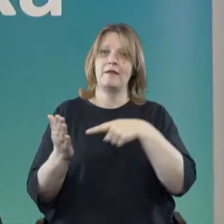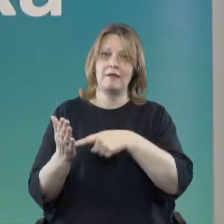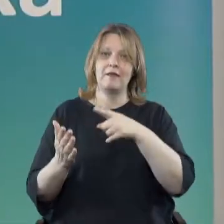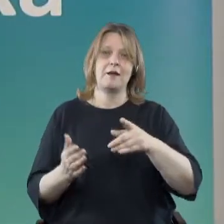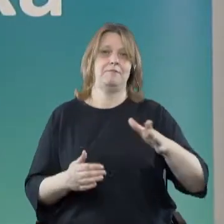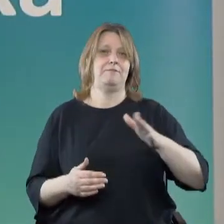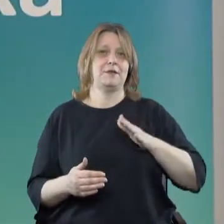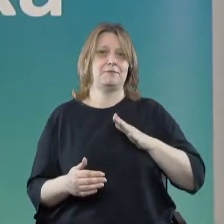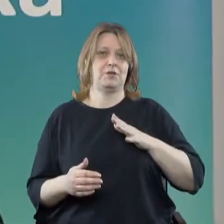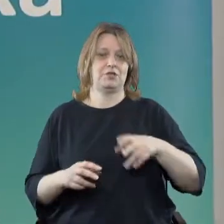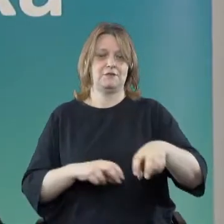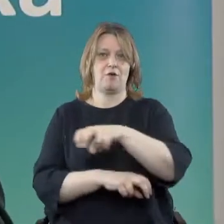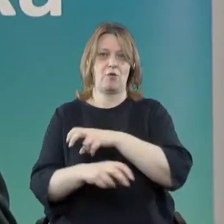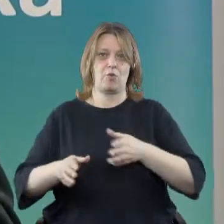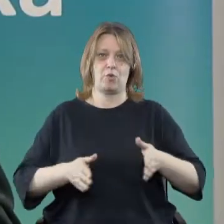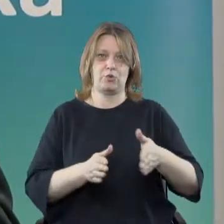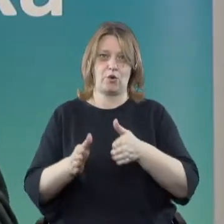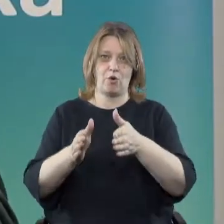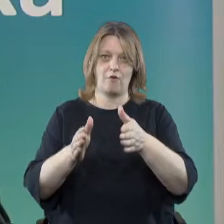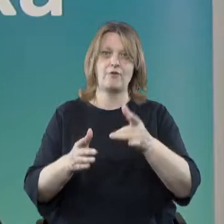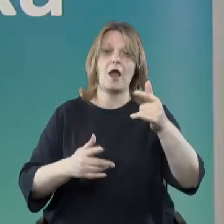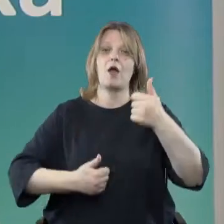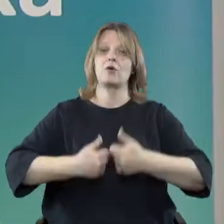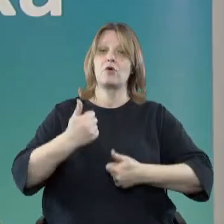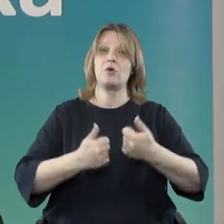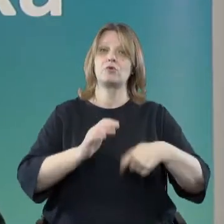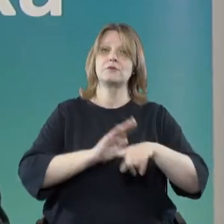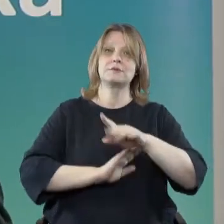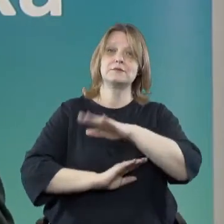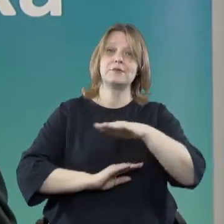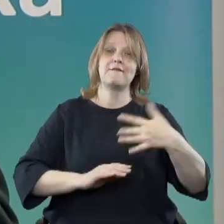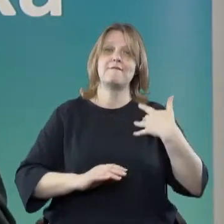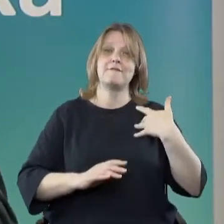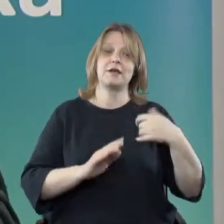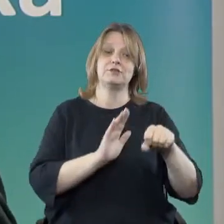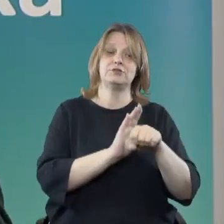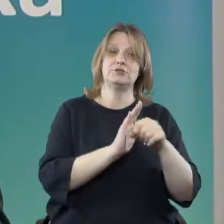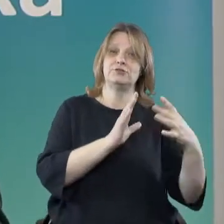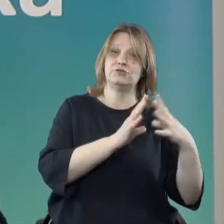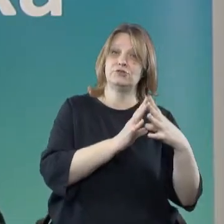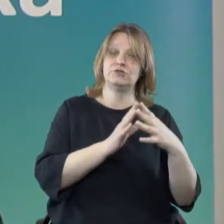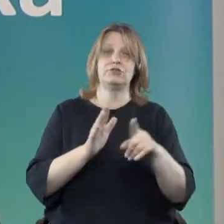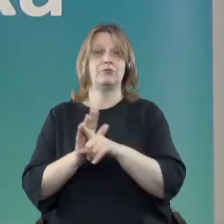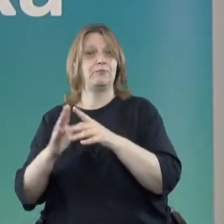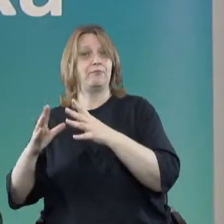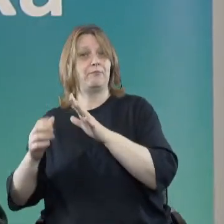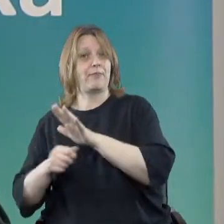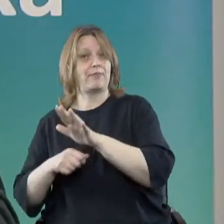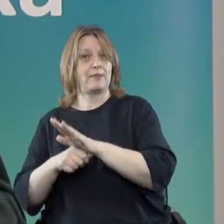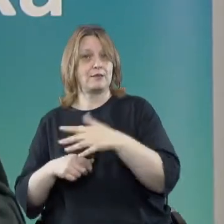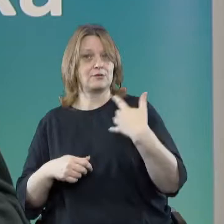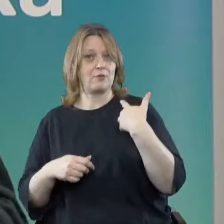konkurs będzie dedykowany dla dzieci w wieku od 10 do 15 lat w trzech grupach